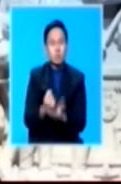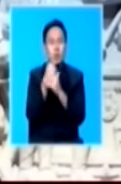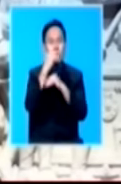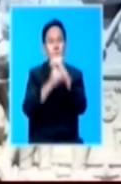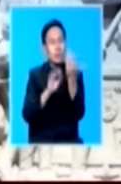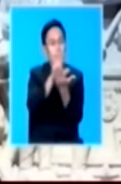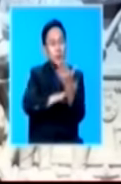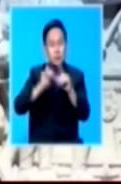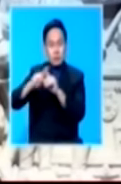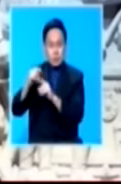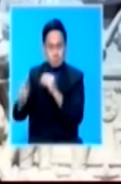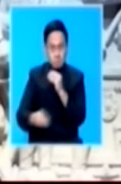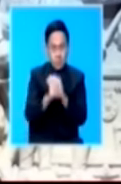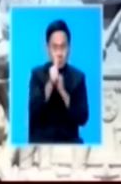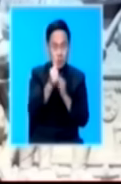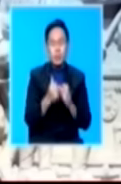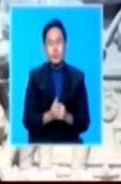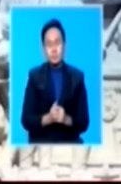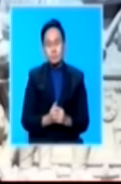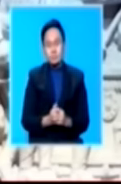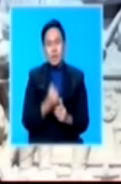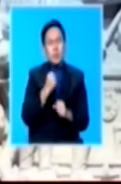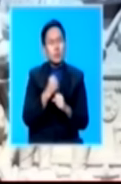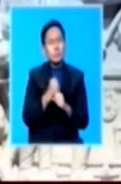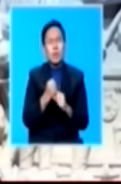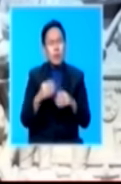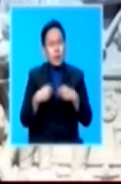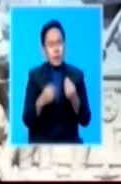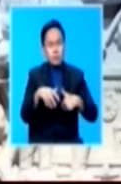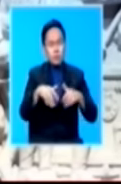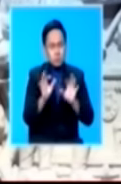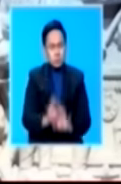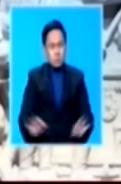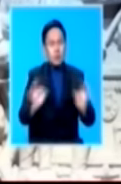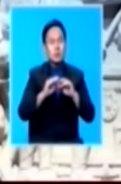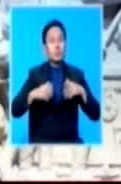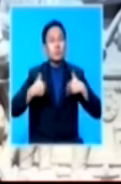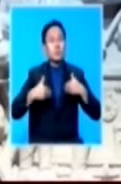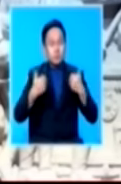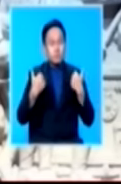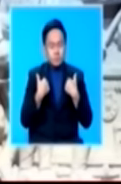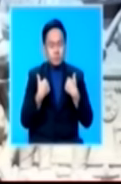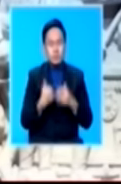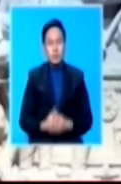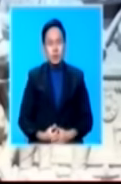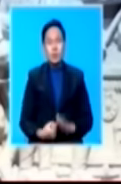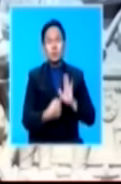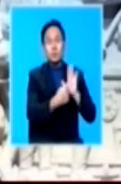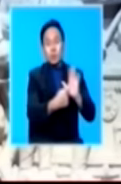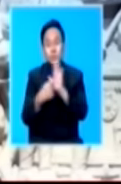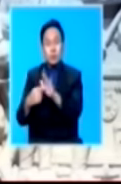ได้นะครับก็พัฒนาพื้นที่พัฒนาให้ประชาชนมีความสุขนั่นเองนะครับทั้งสองตัวอย่างทั้งบ้านประทูเมื่อ